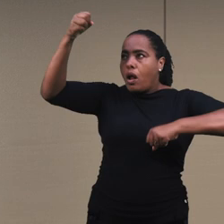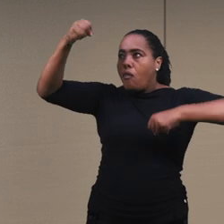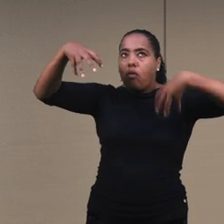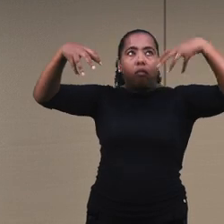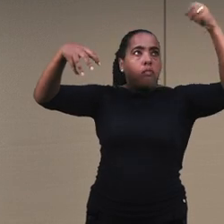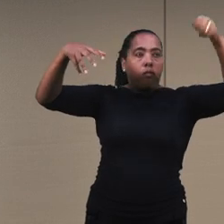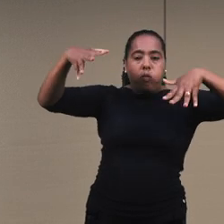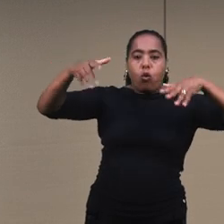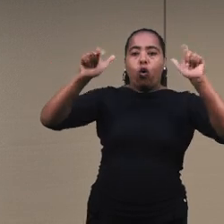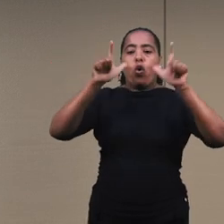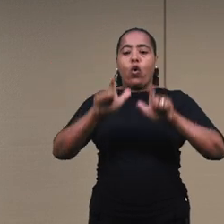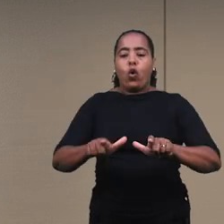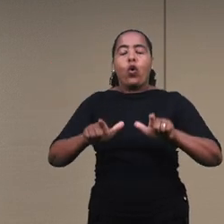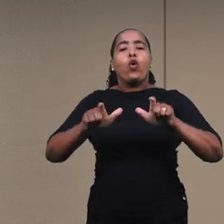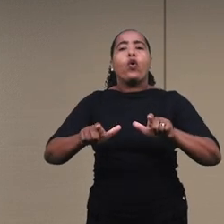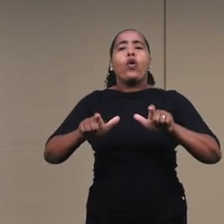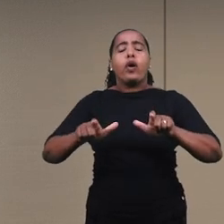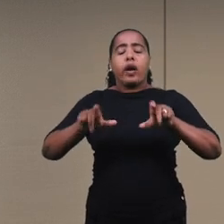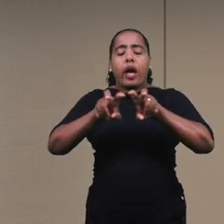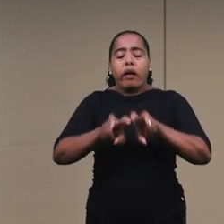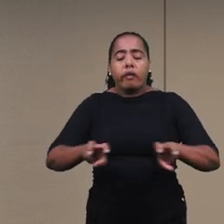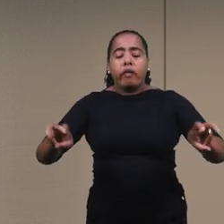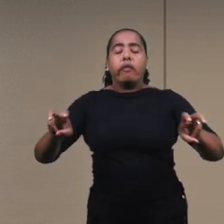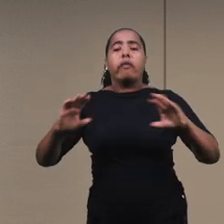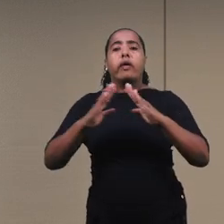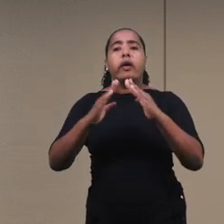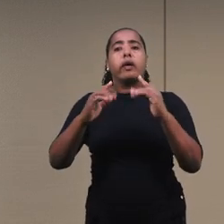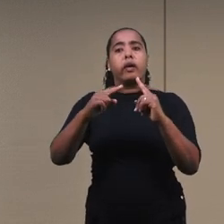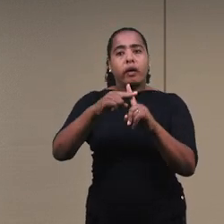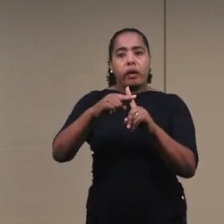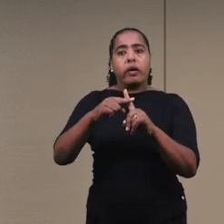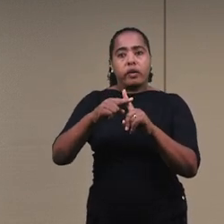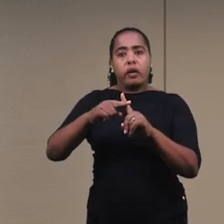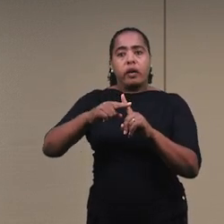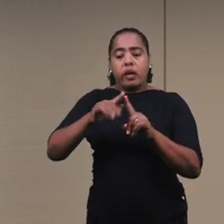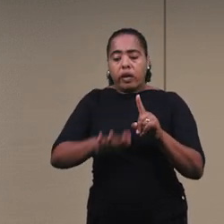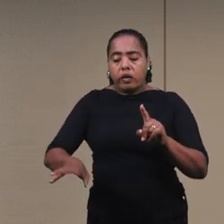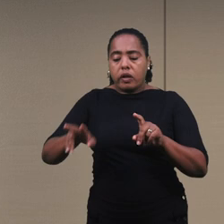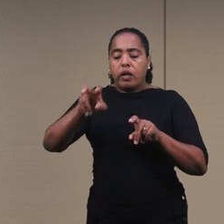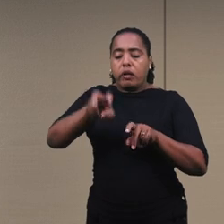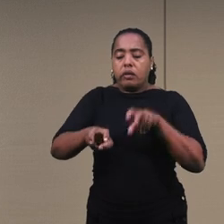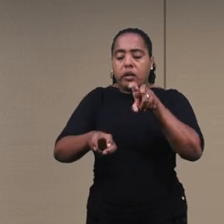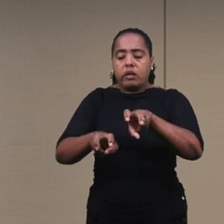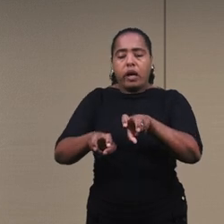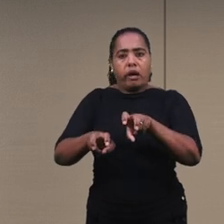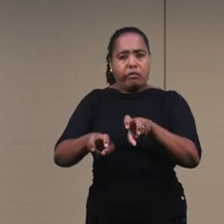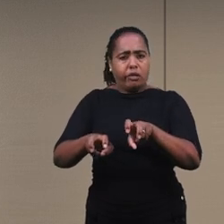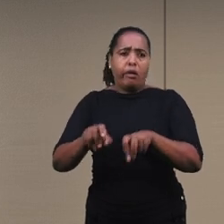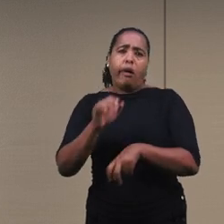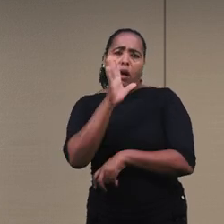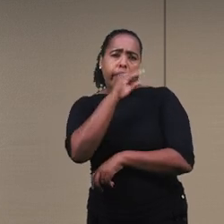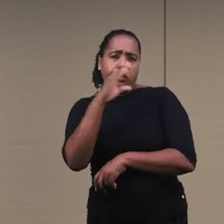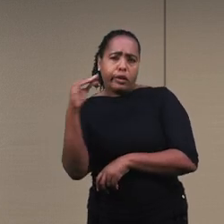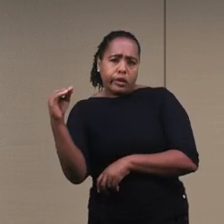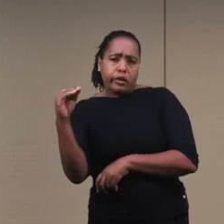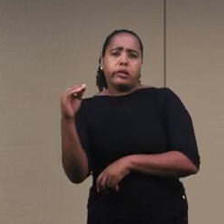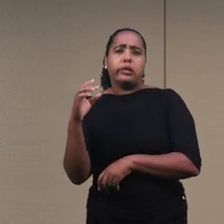luminosité où cet enfant va s'asseoir à l'église. Donc, des